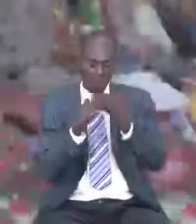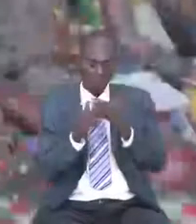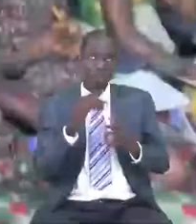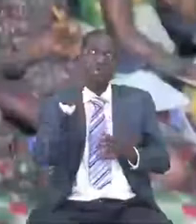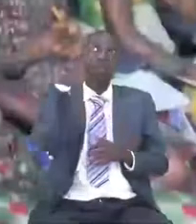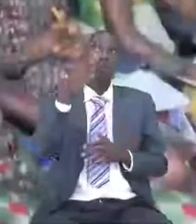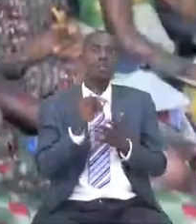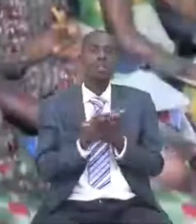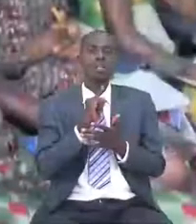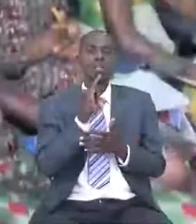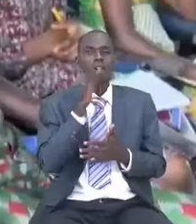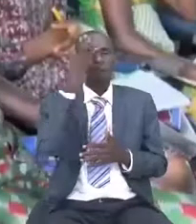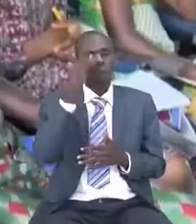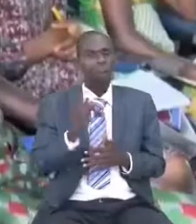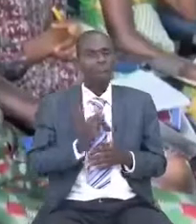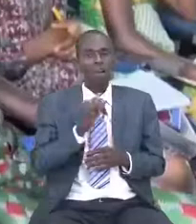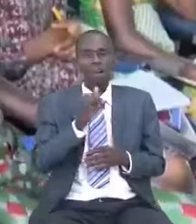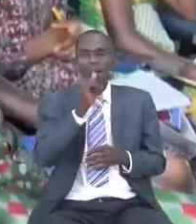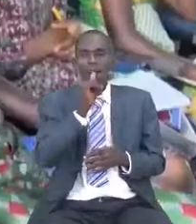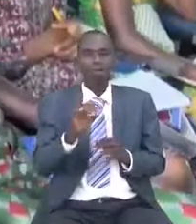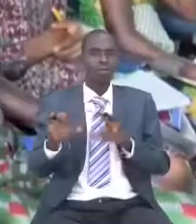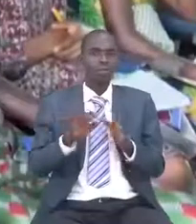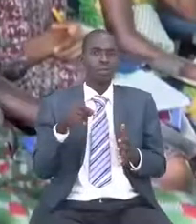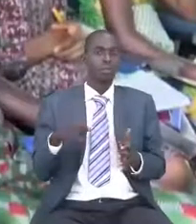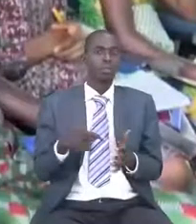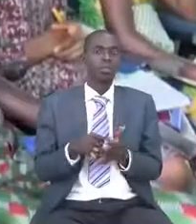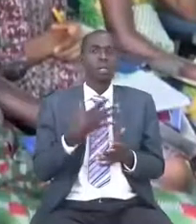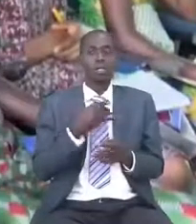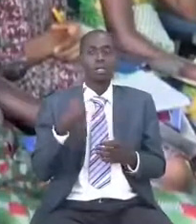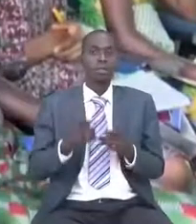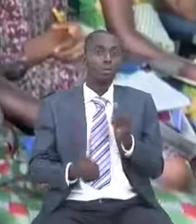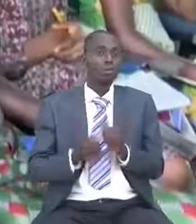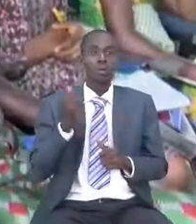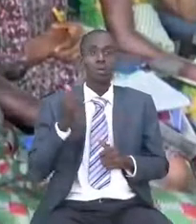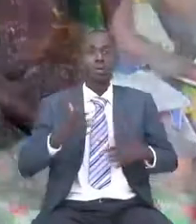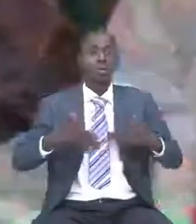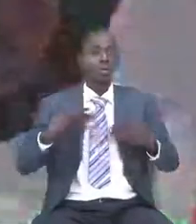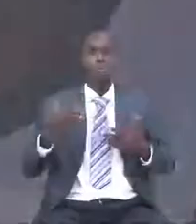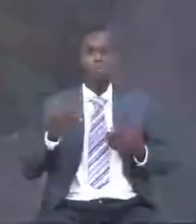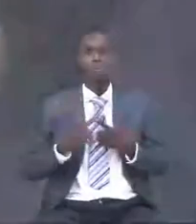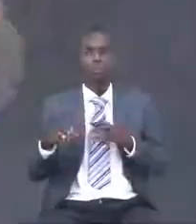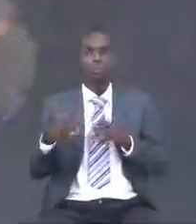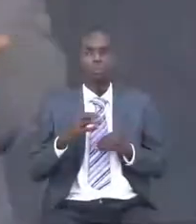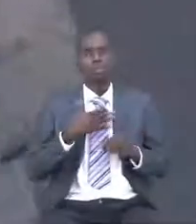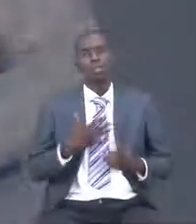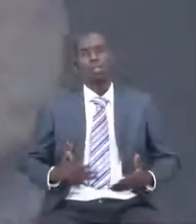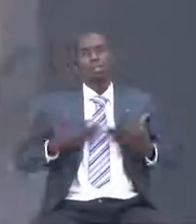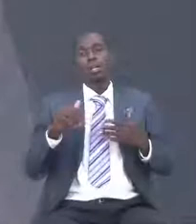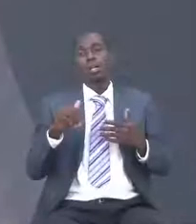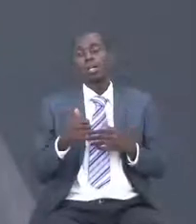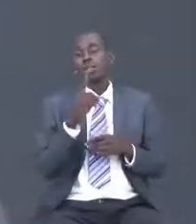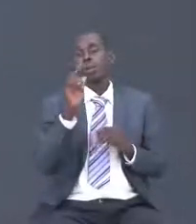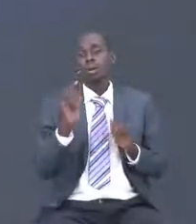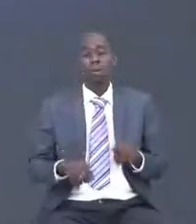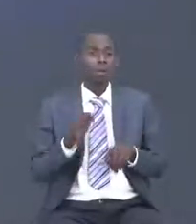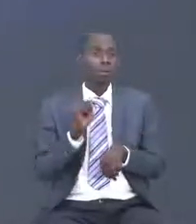gens à venir adorer Dieu. C'est pourquoi je fais cela. Et c'est la chose la plus excitante que je ferai